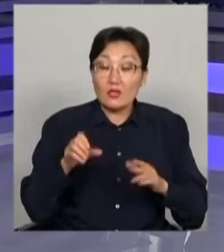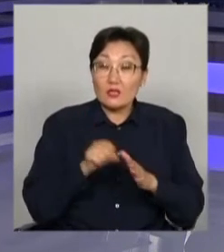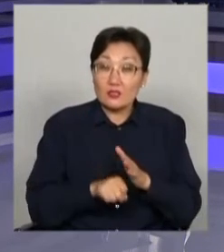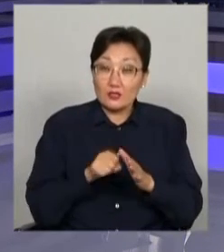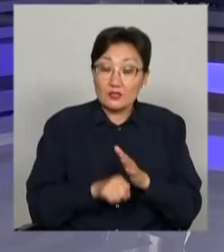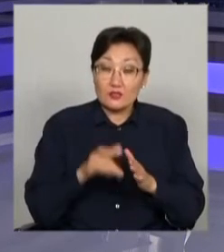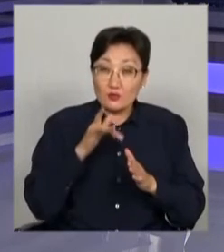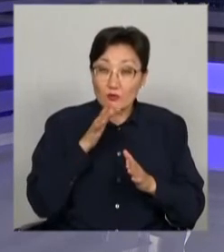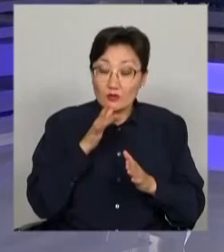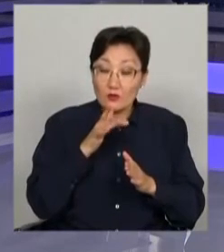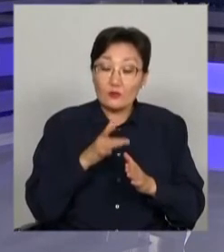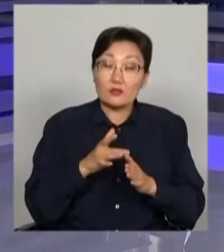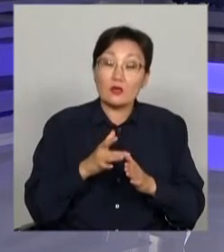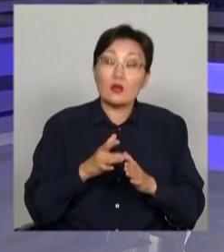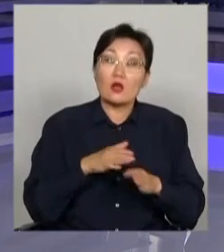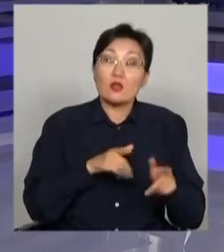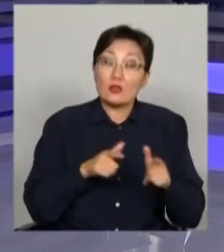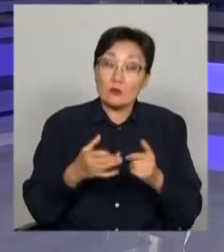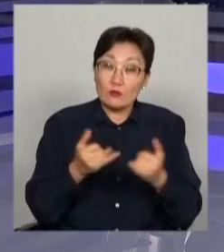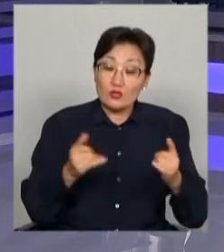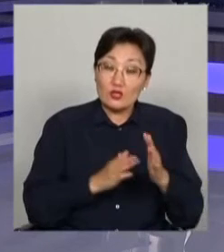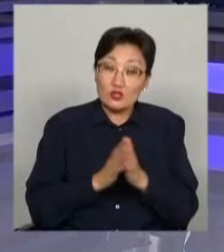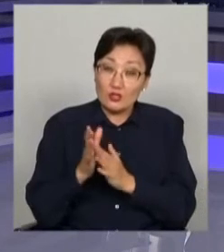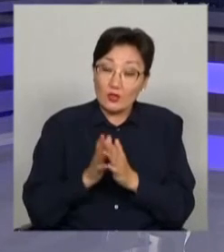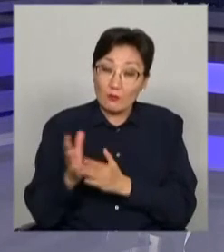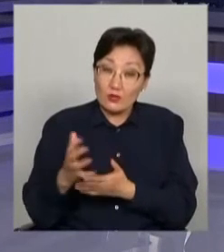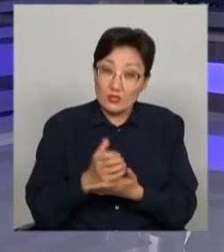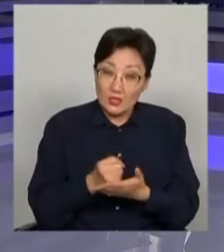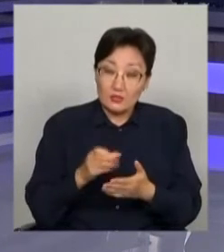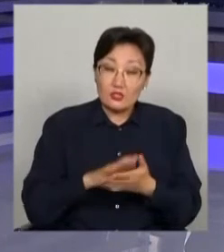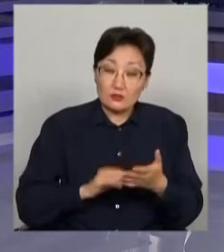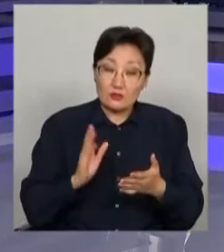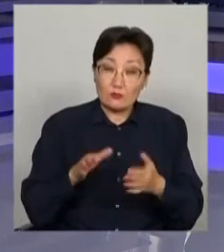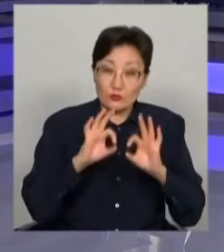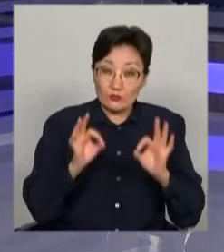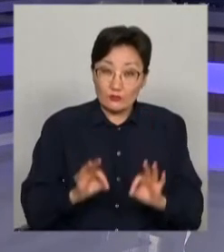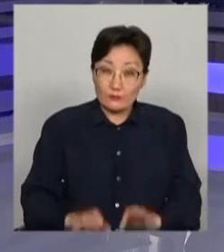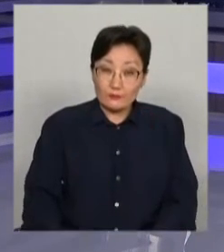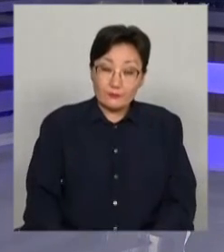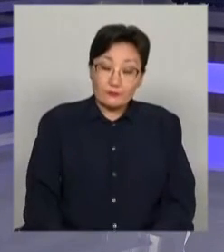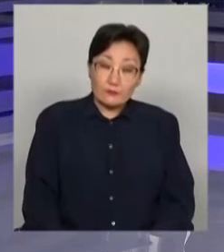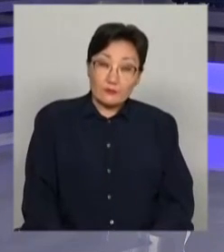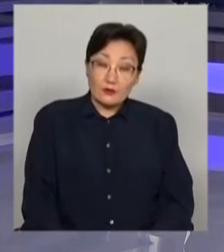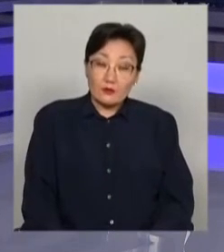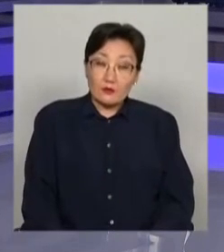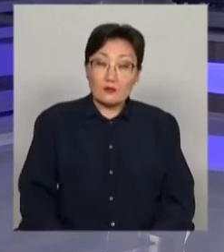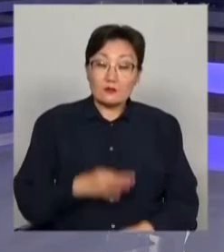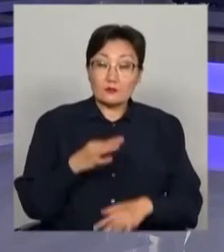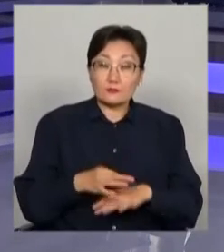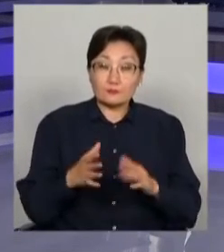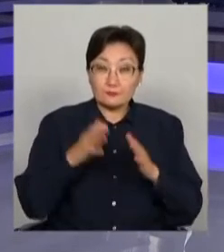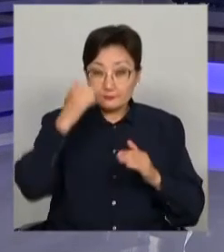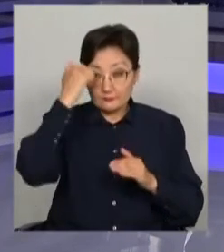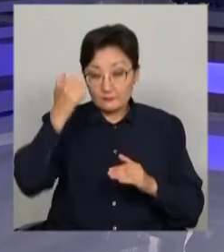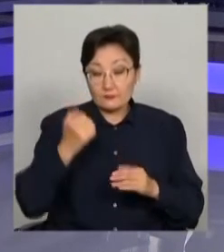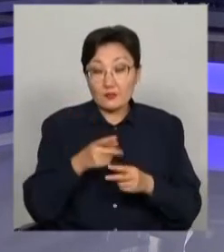есен өту үшін жалпы жемшөп қорын жинауды әлде де жалғастырады деген ойдамыз. Жауабыңызға алғыс білдіреміз.